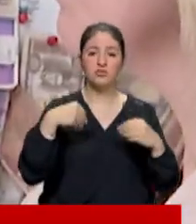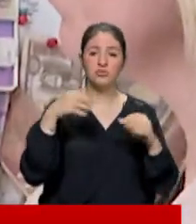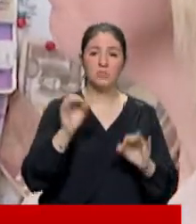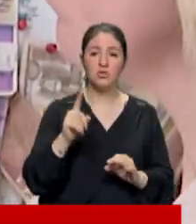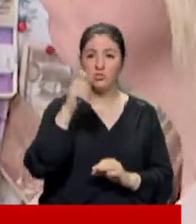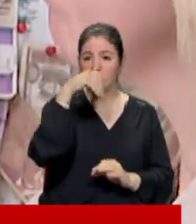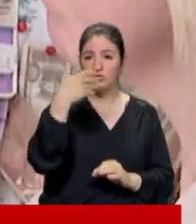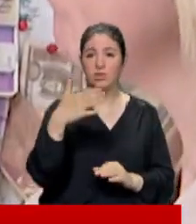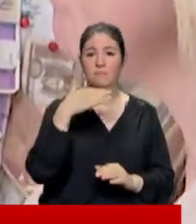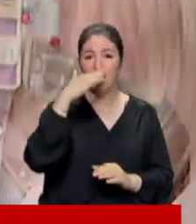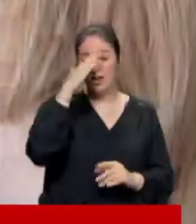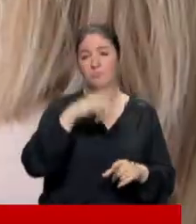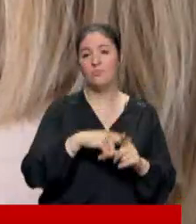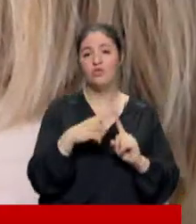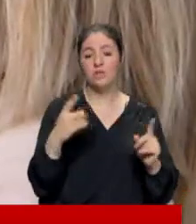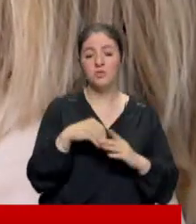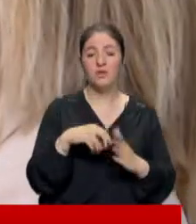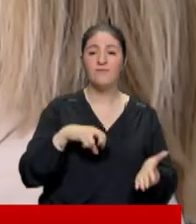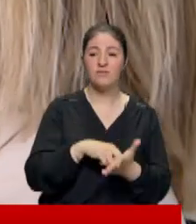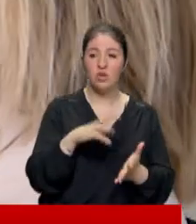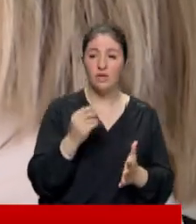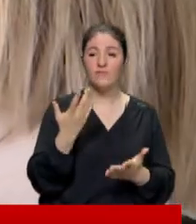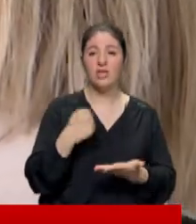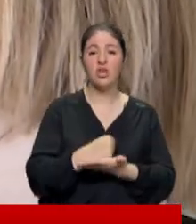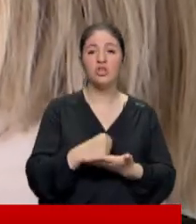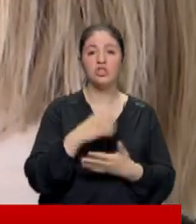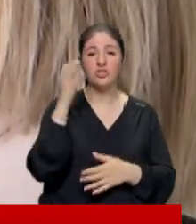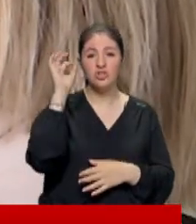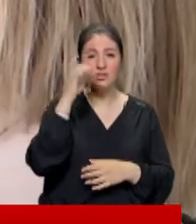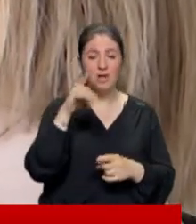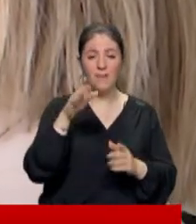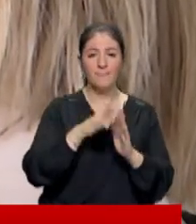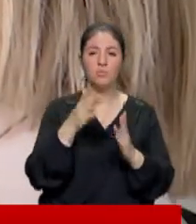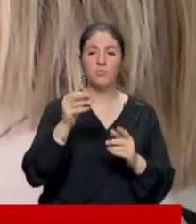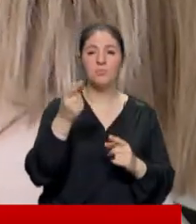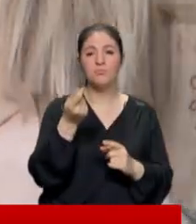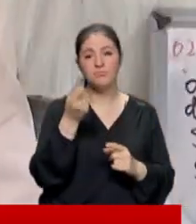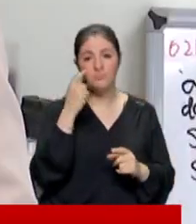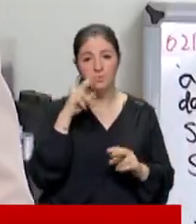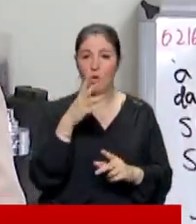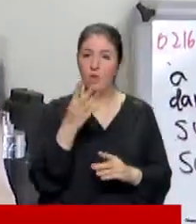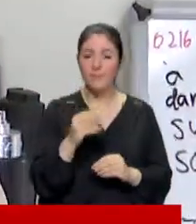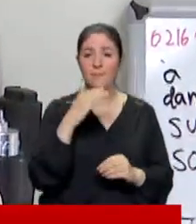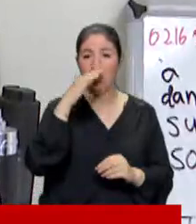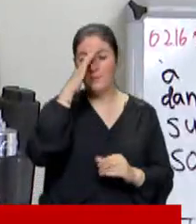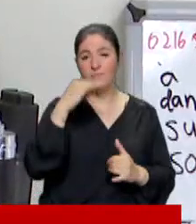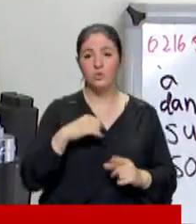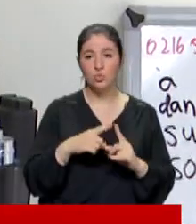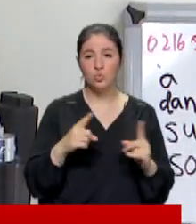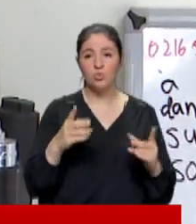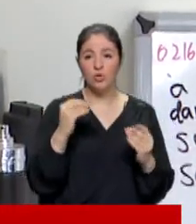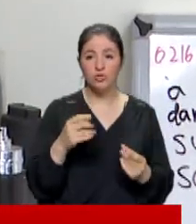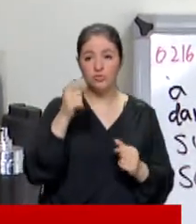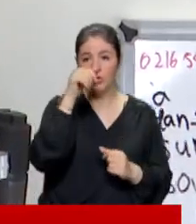başladı yurt dışında bayram dönemi için. Vizesi olanlar veya yeşil pasaportu olanlar bu rakamları değerlendirebilirler. Bayram tatili